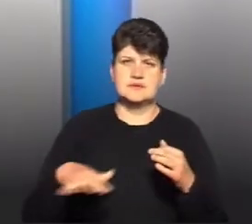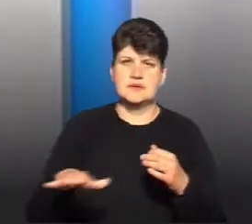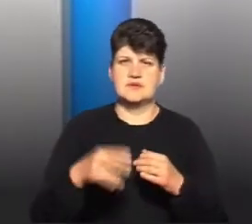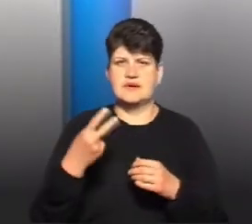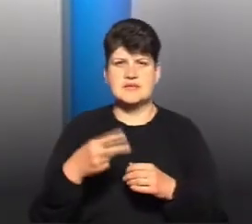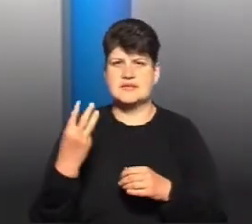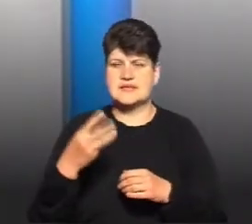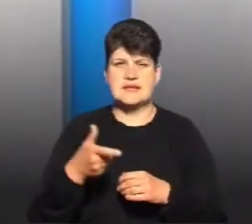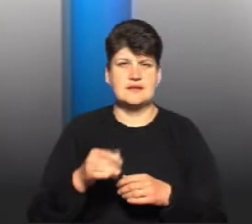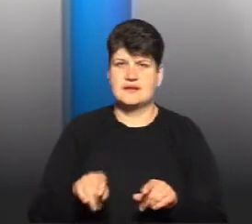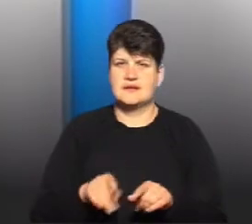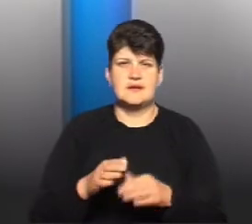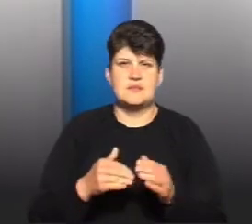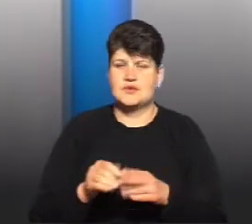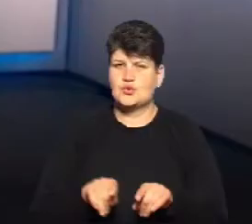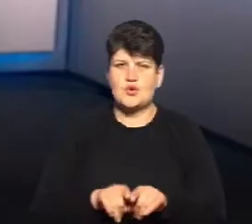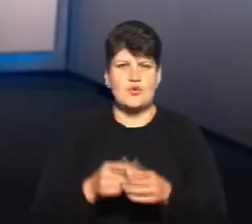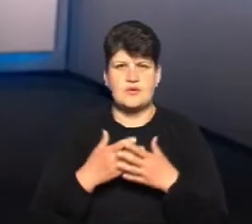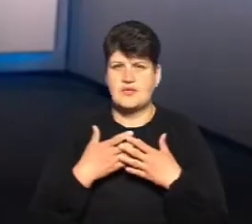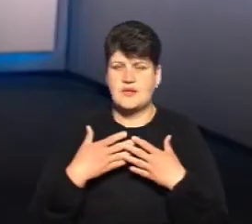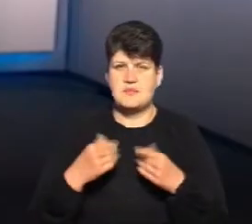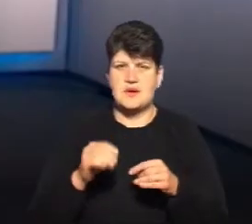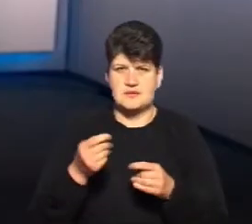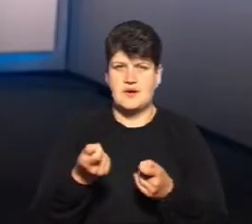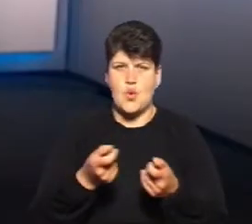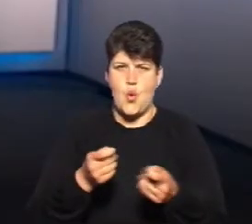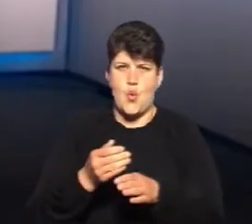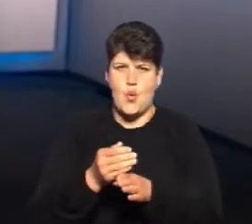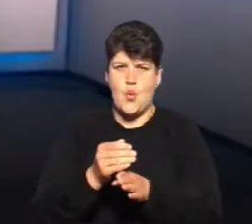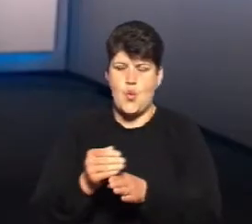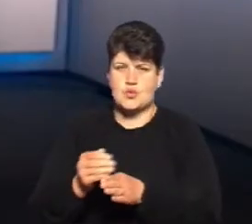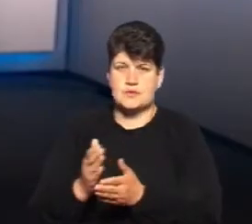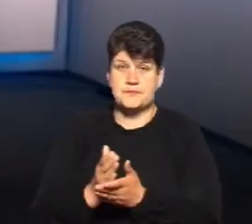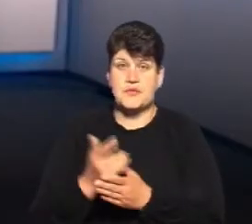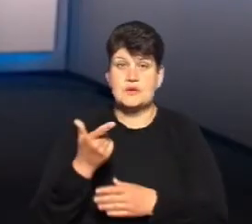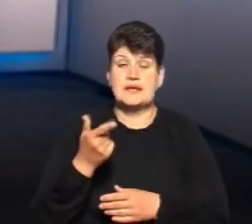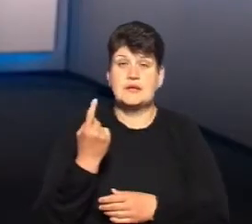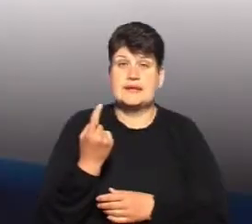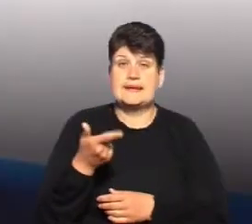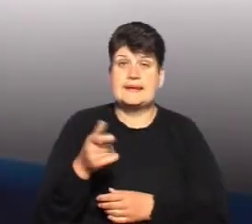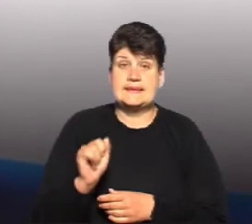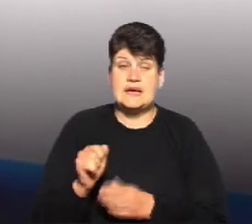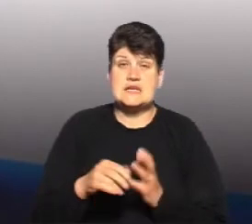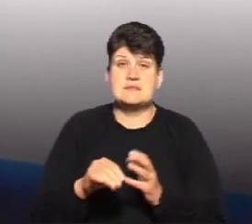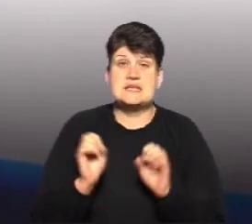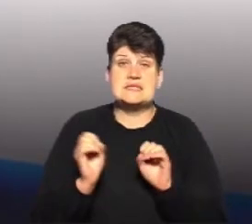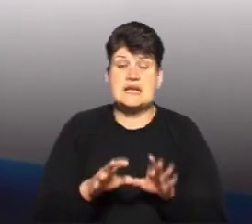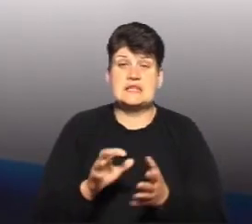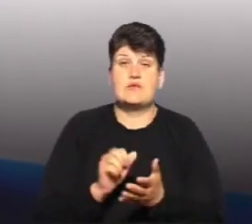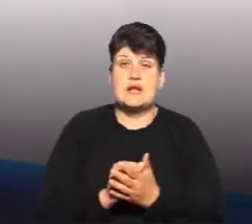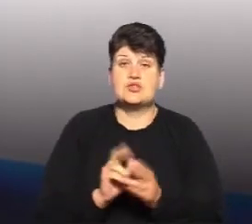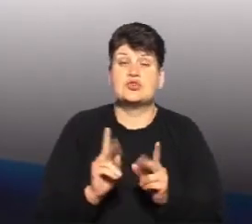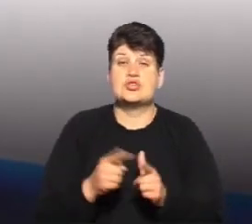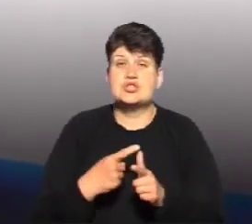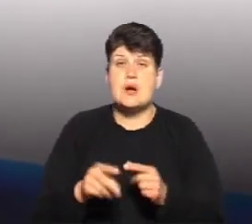зараз практично немає. Добре, а як от, не знаю, десь один гектар землі здати в оренду чи там продати навіть комусь, якщо до